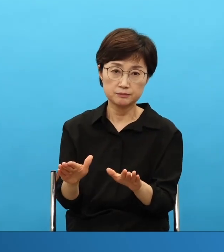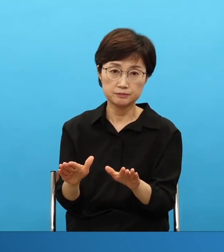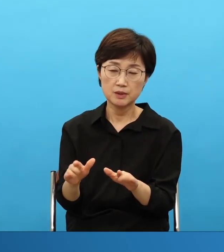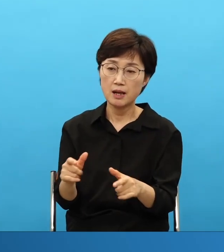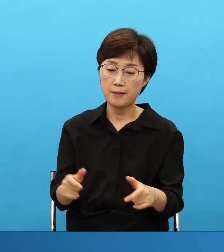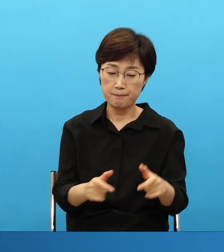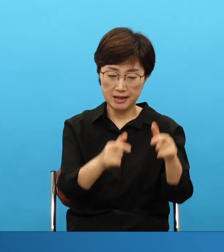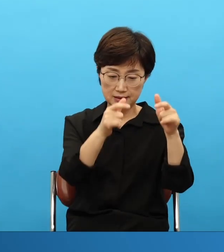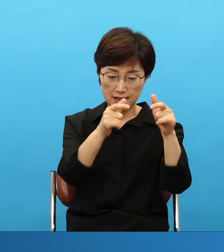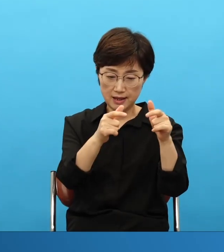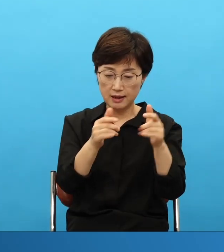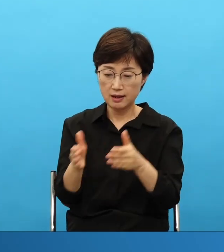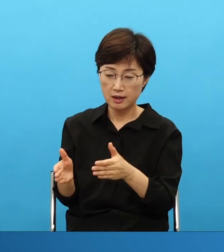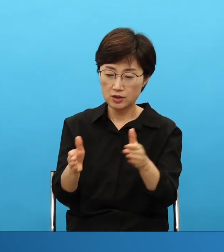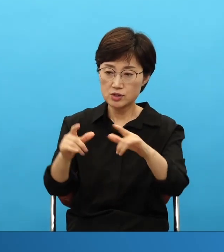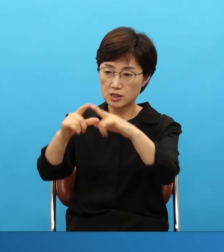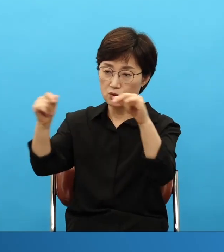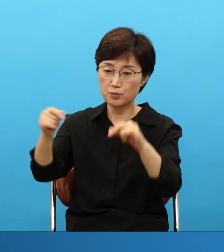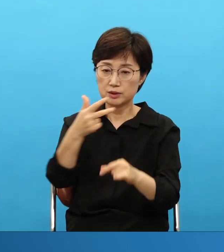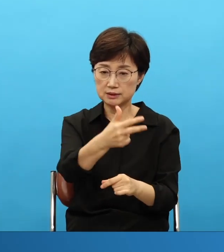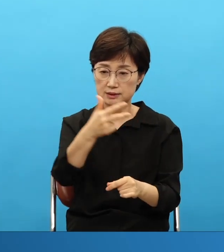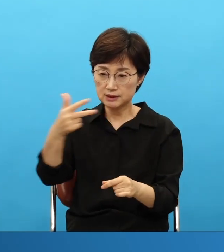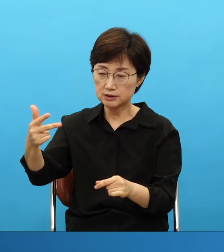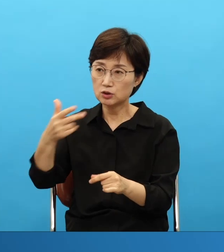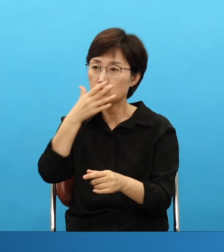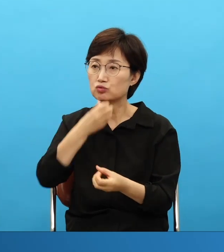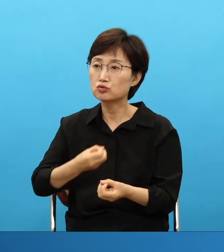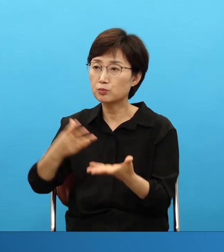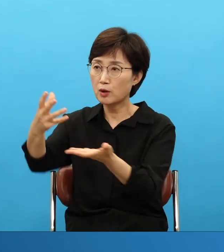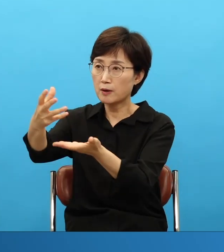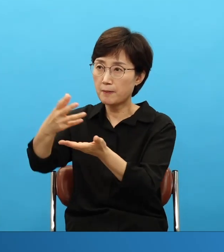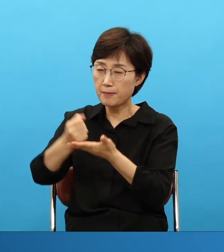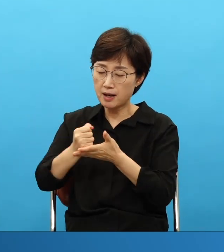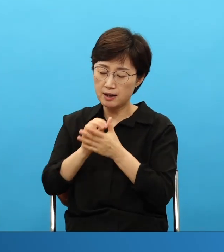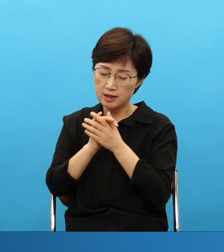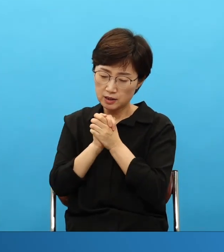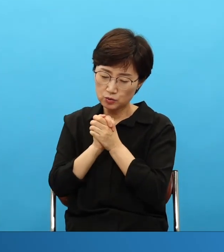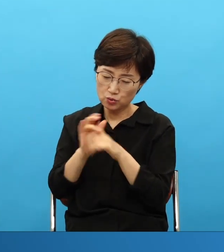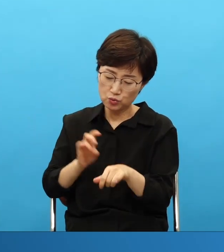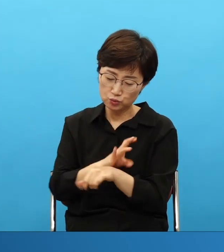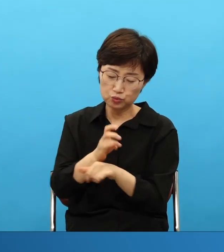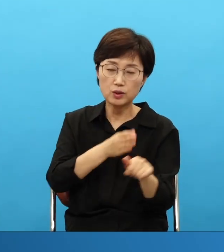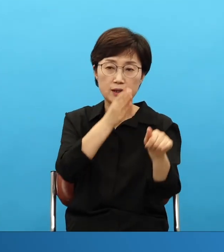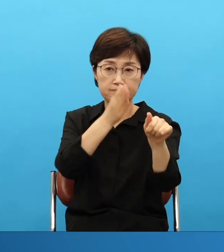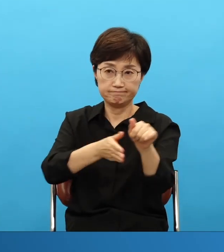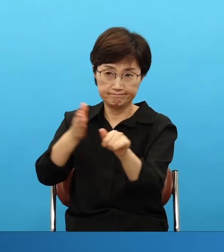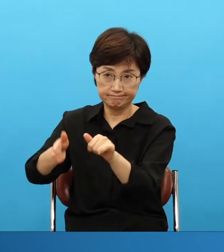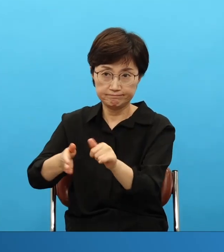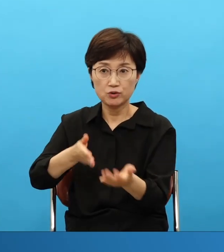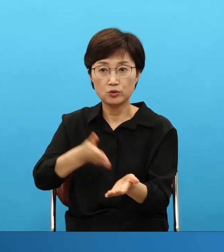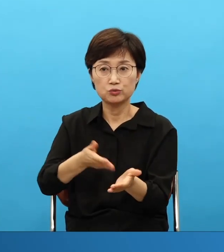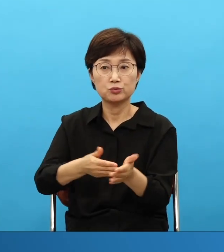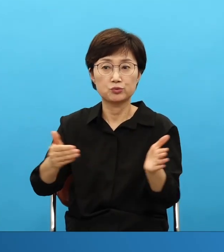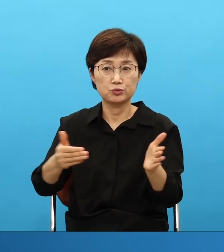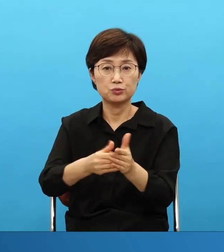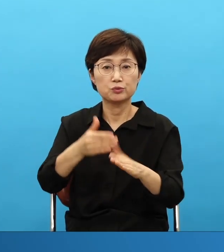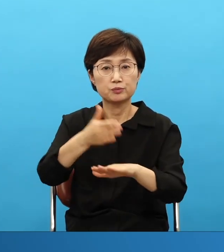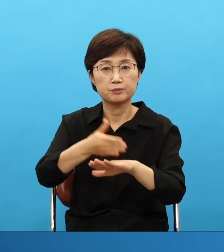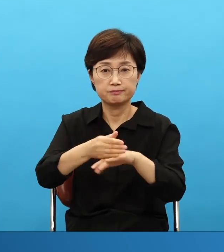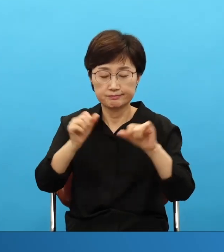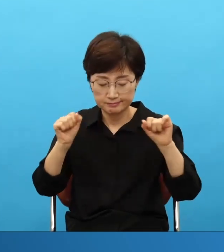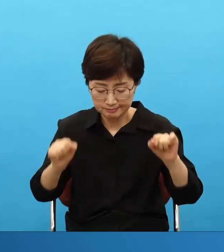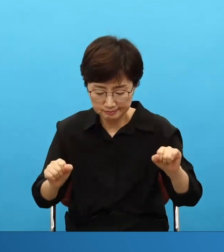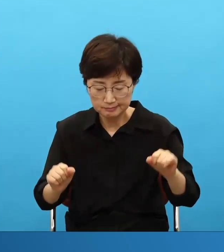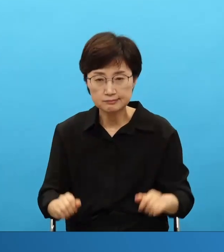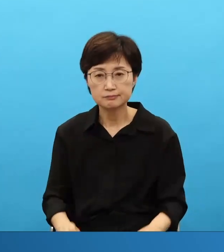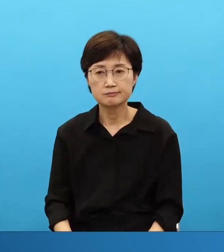망대 여정 이정표의 축복을 24 기도로 누리시기 바랍니다 뉴스를 마칩니다 고맙습니다